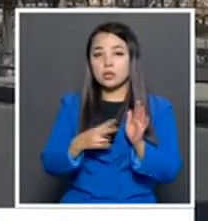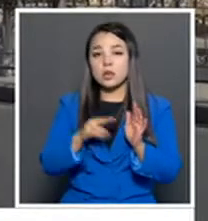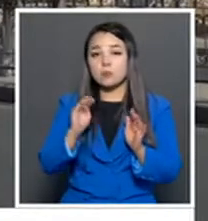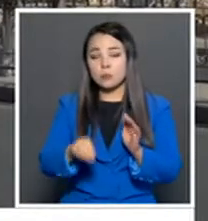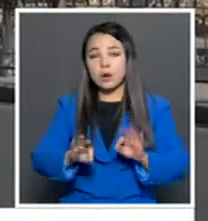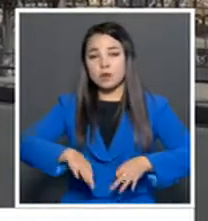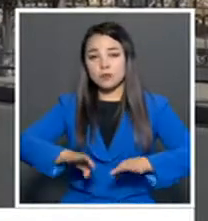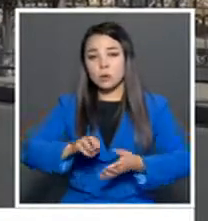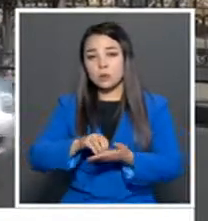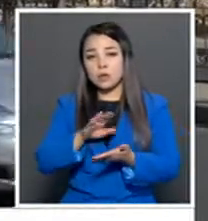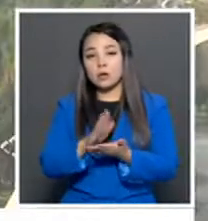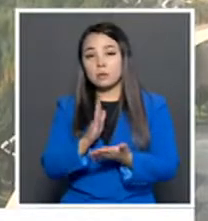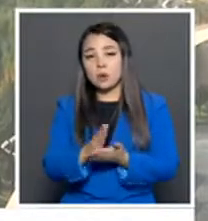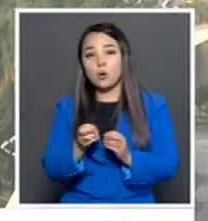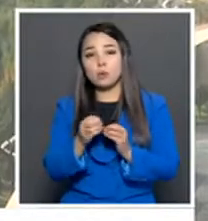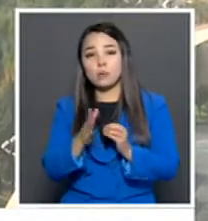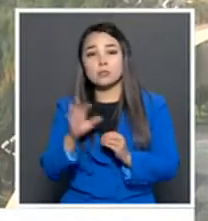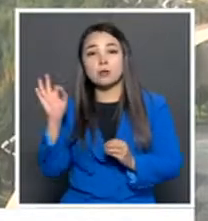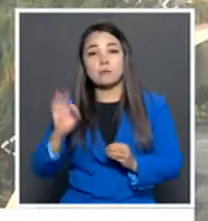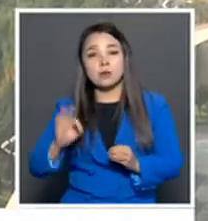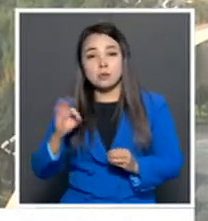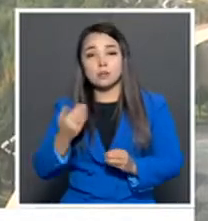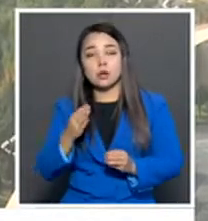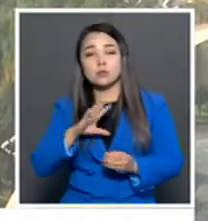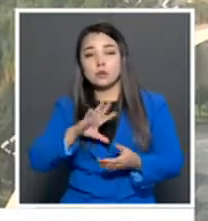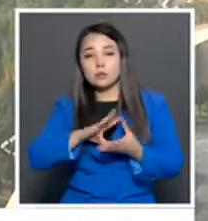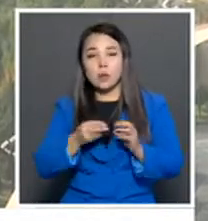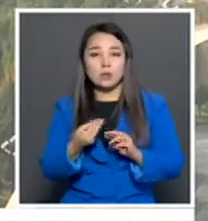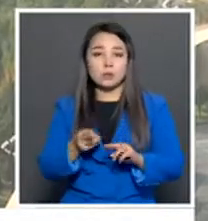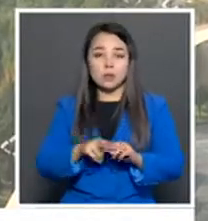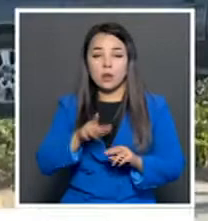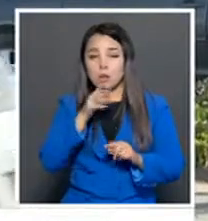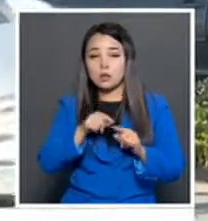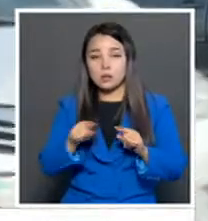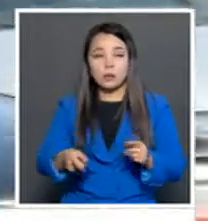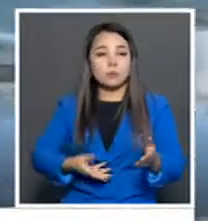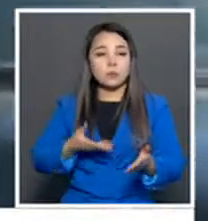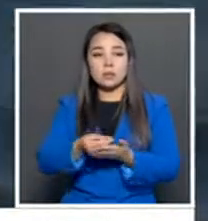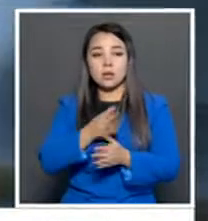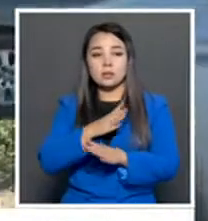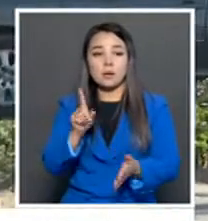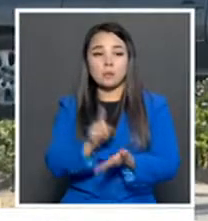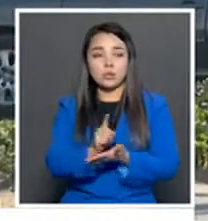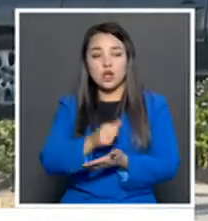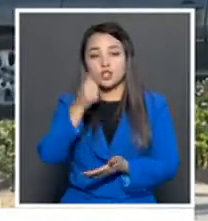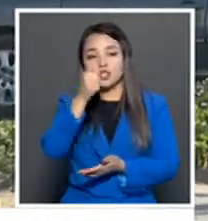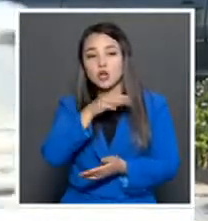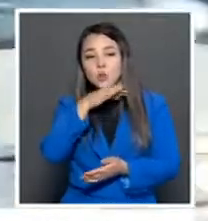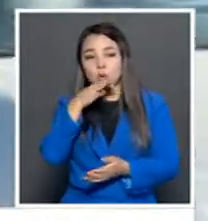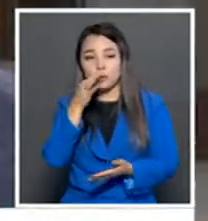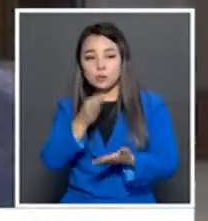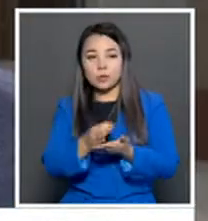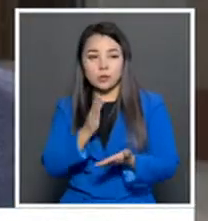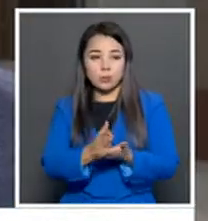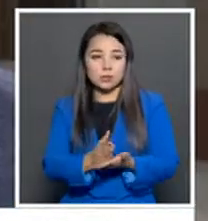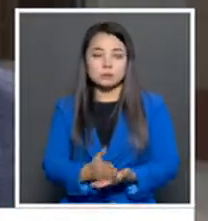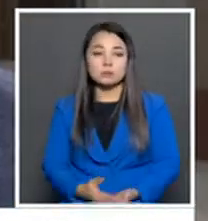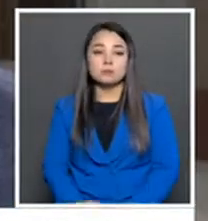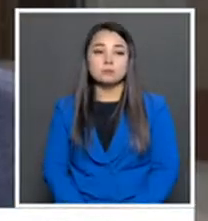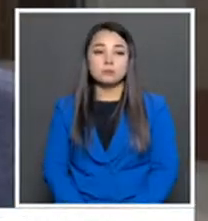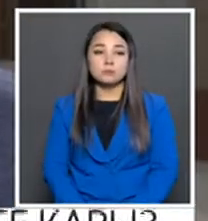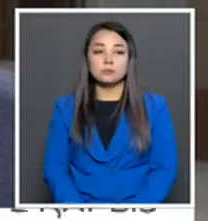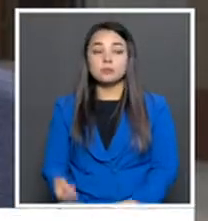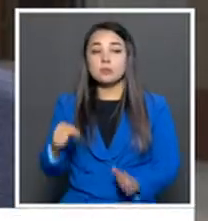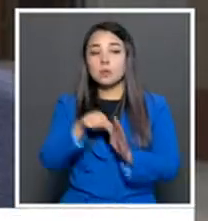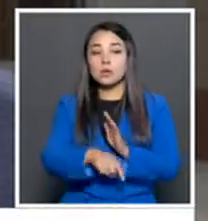avtokölük tirkelgen. Onun 15%'ı äli günge ötken jılgı salığınan kutulmağan. Жылдап қарзға батқандары да жетерлік. Берешек сомасының